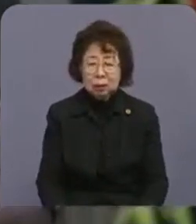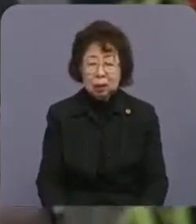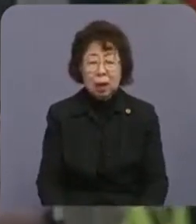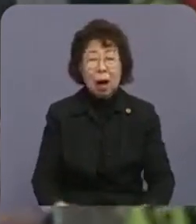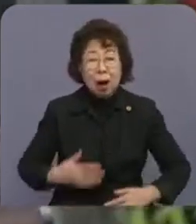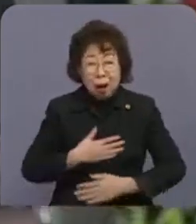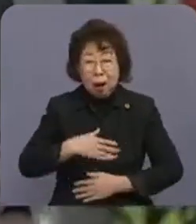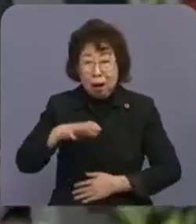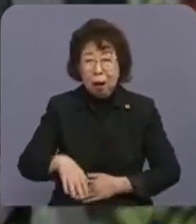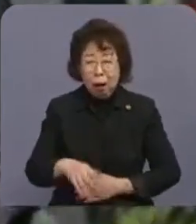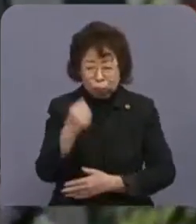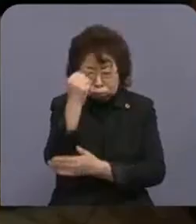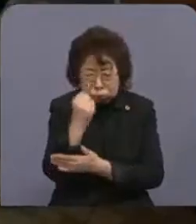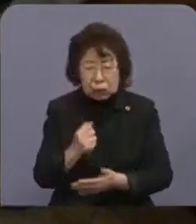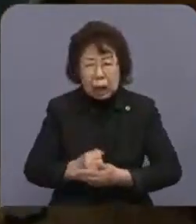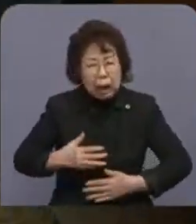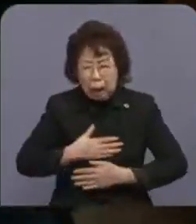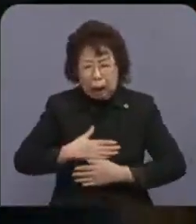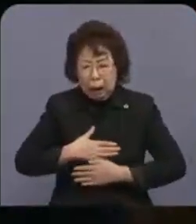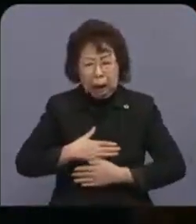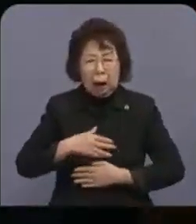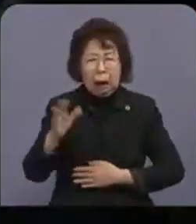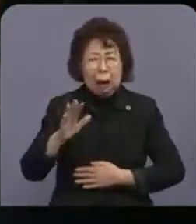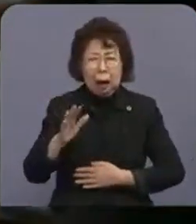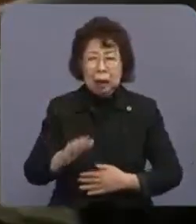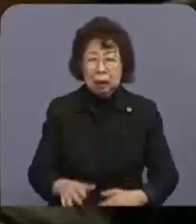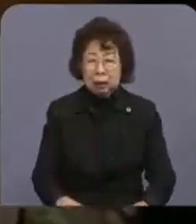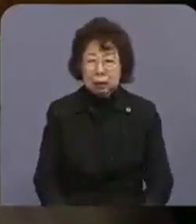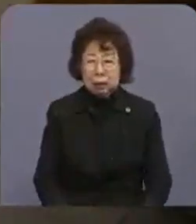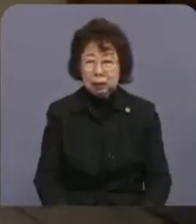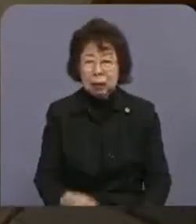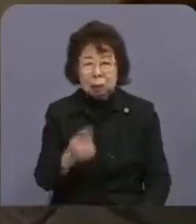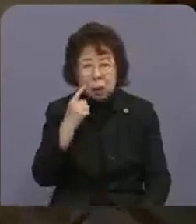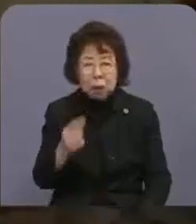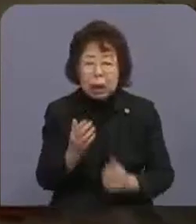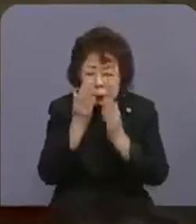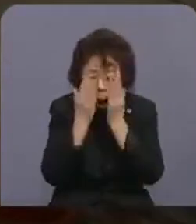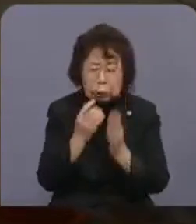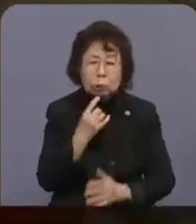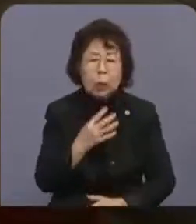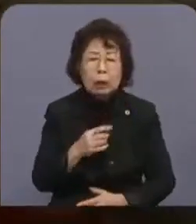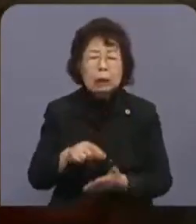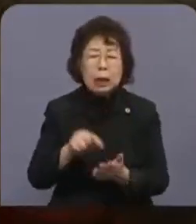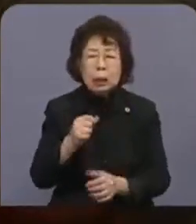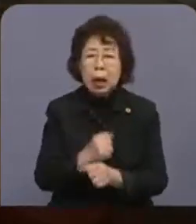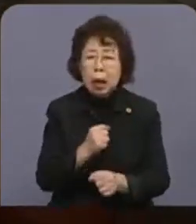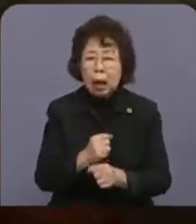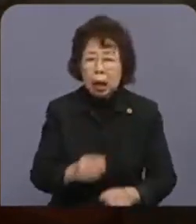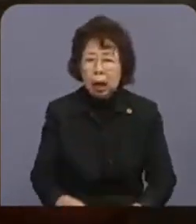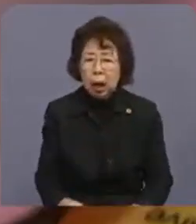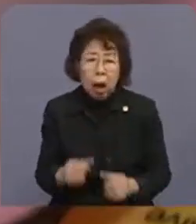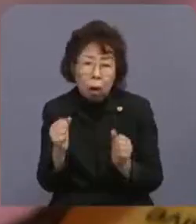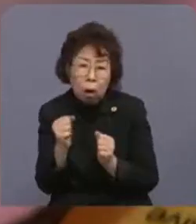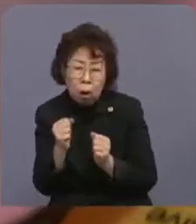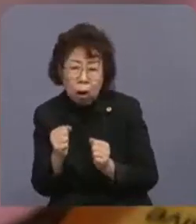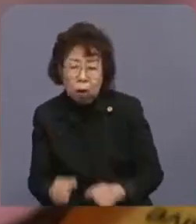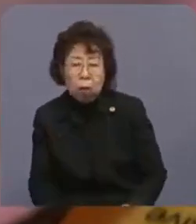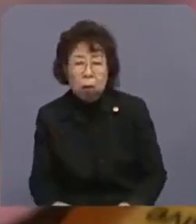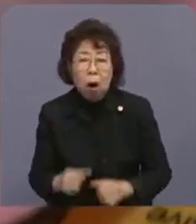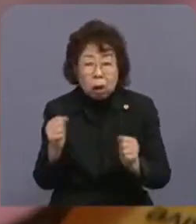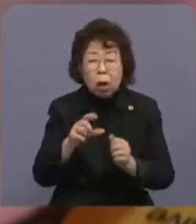욕실도 낡아 제대로 씻지 못합니다. 세수만 간단하게 할 수밖에 없을 것 같은데 추워서.